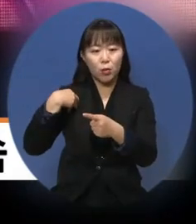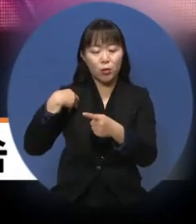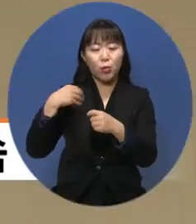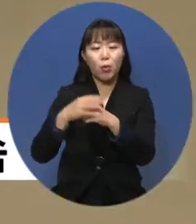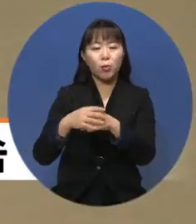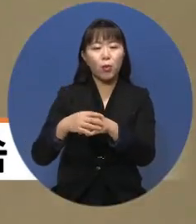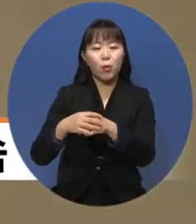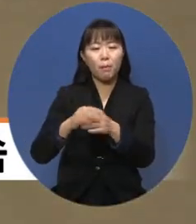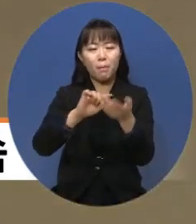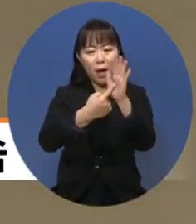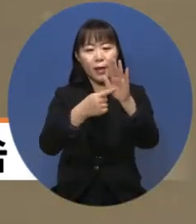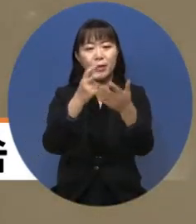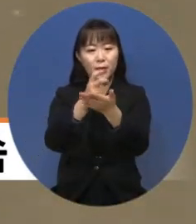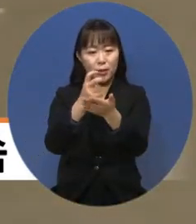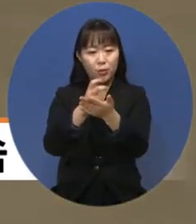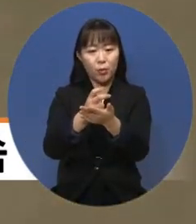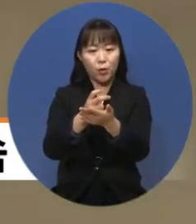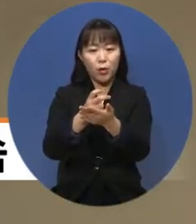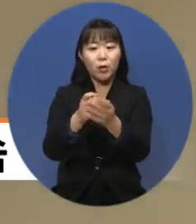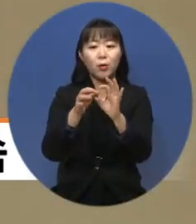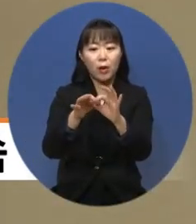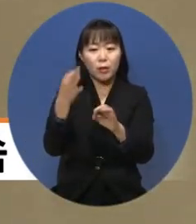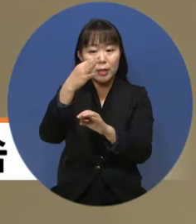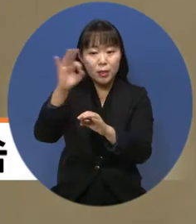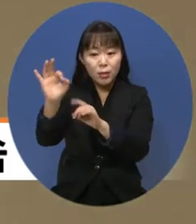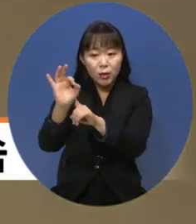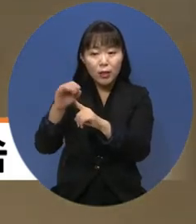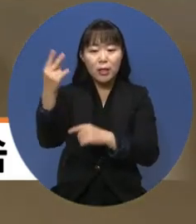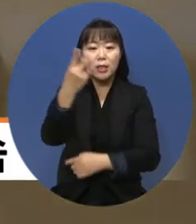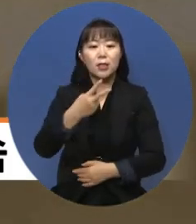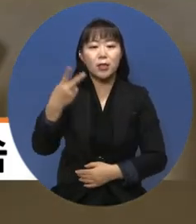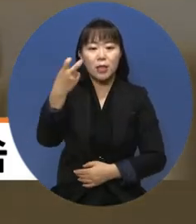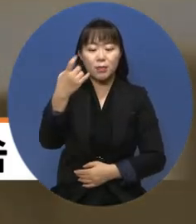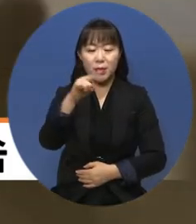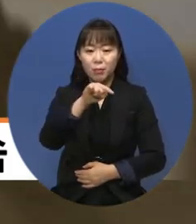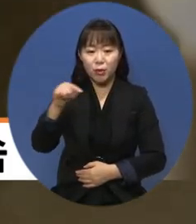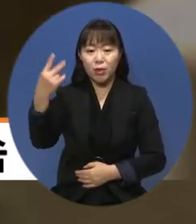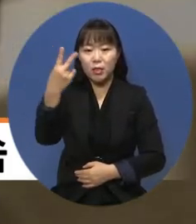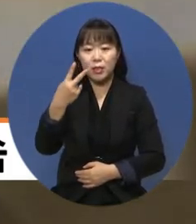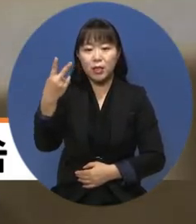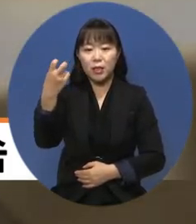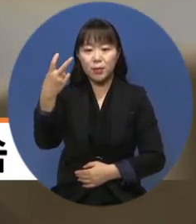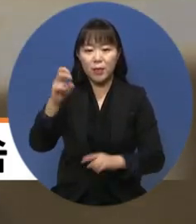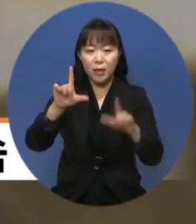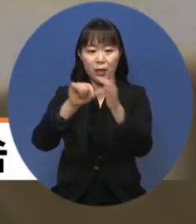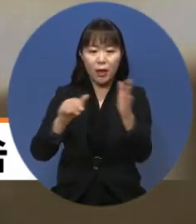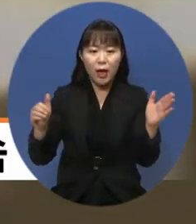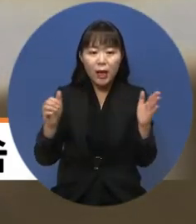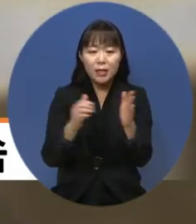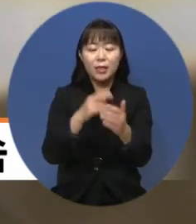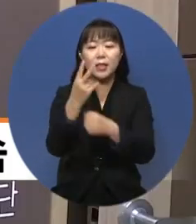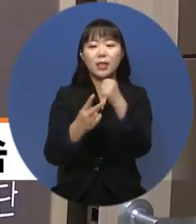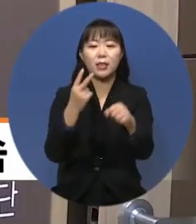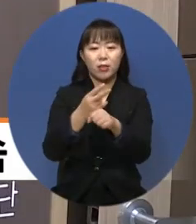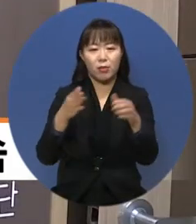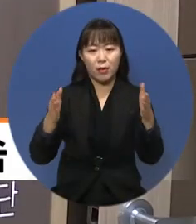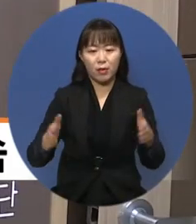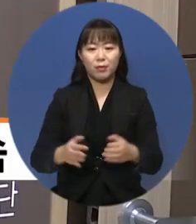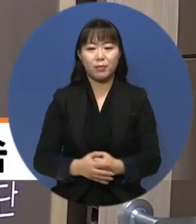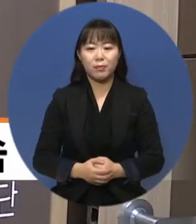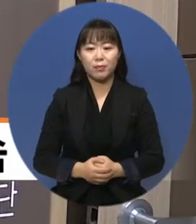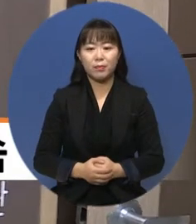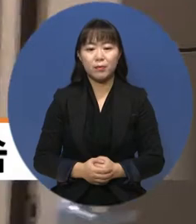돕니다 이번 방송통신위원회의 인정은 2011년부터 2012년까지 2년간 유지됩니다